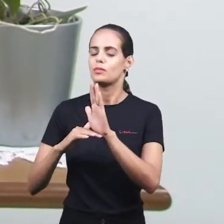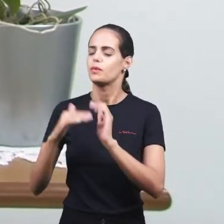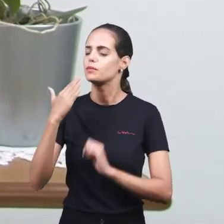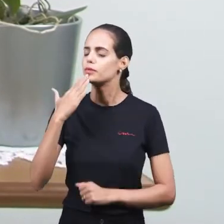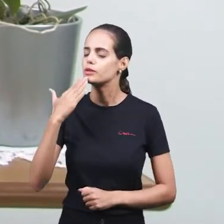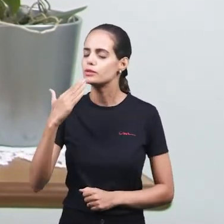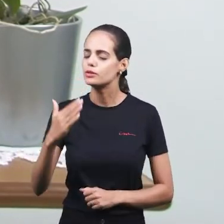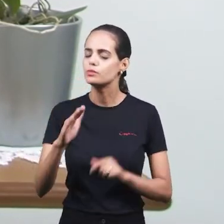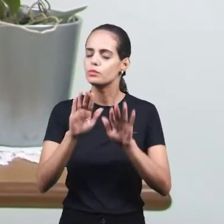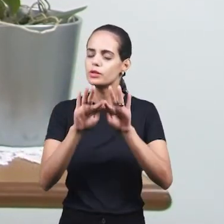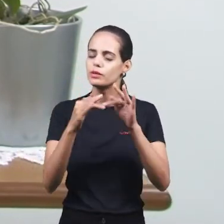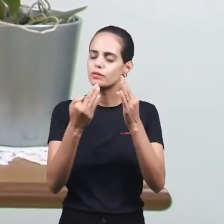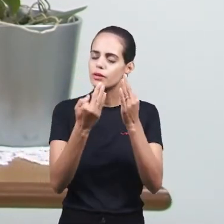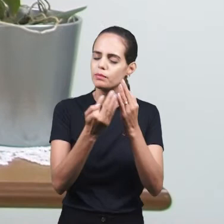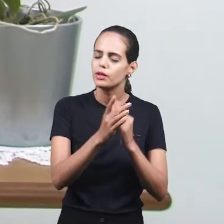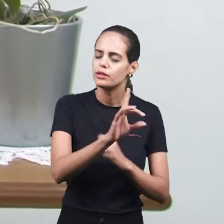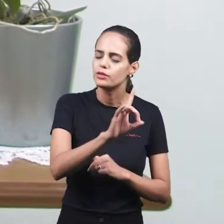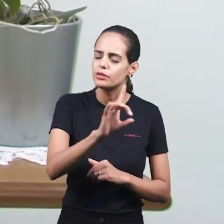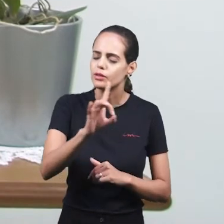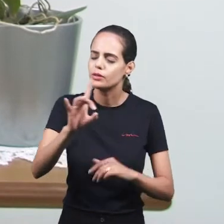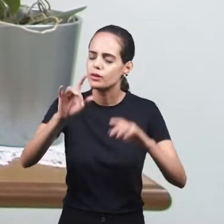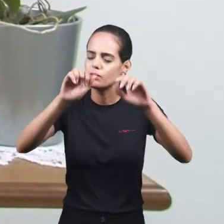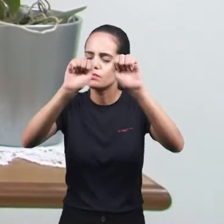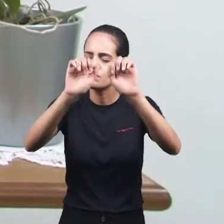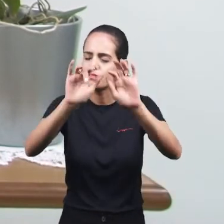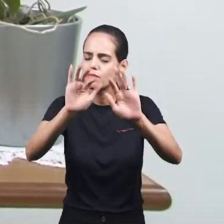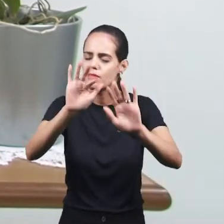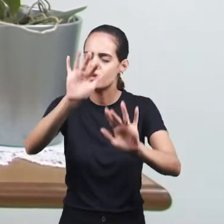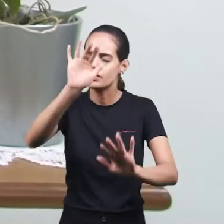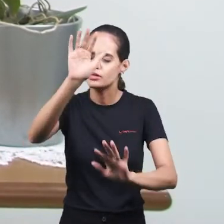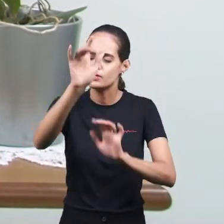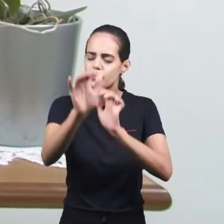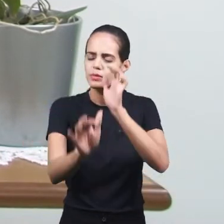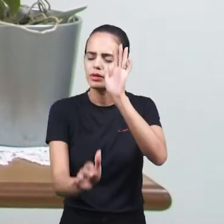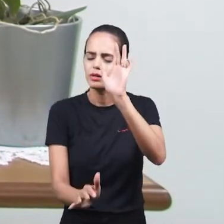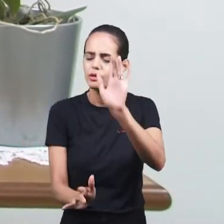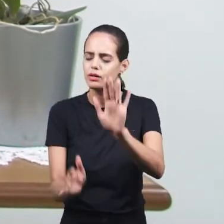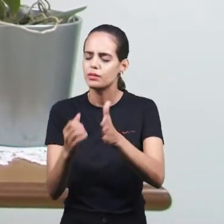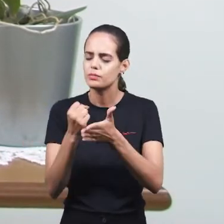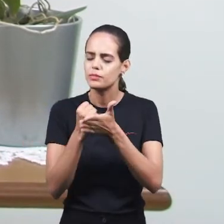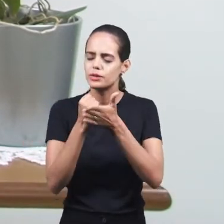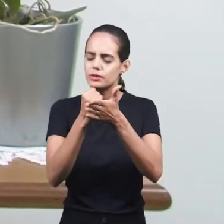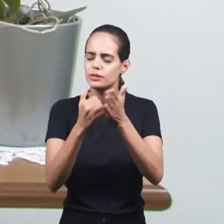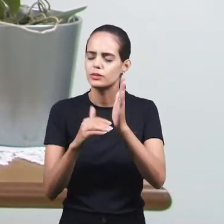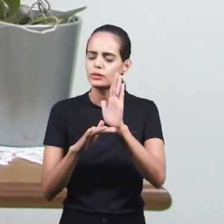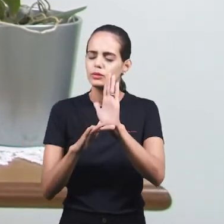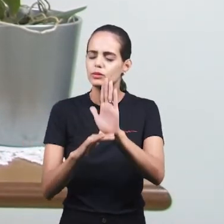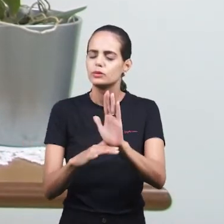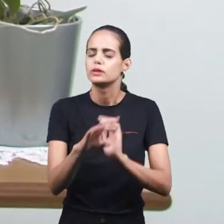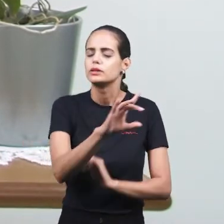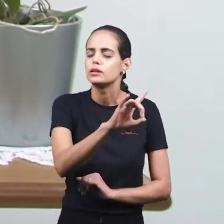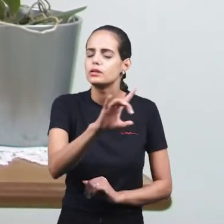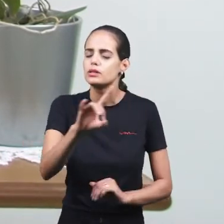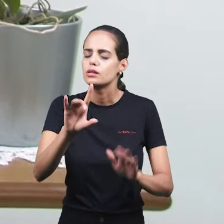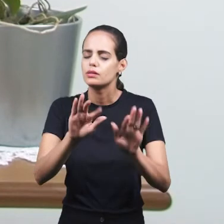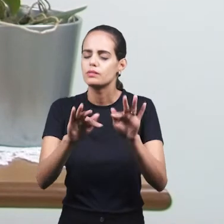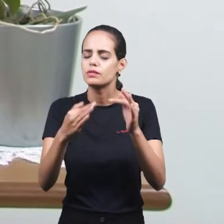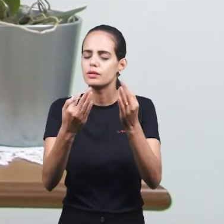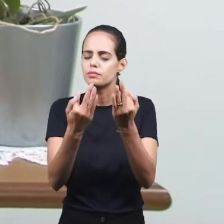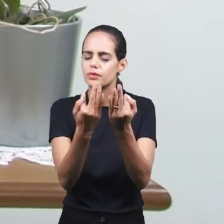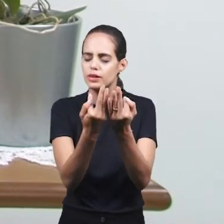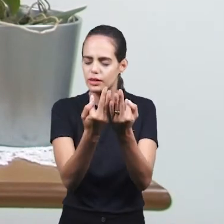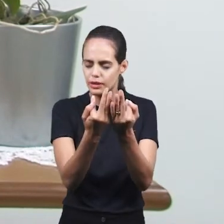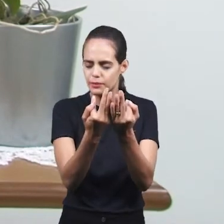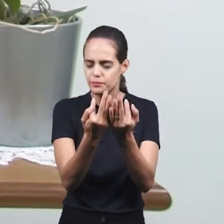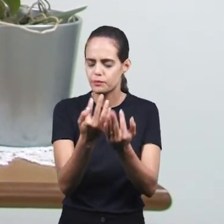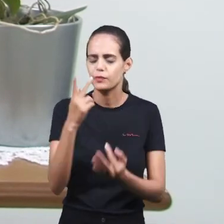дома, за семьи, Господь, излей Твое благословение. Пошли помощь каждой семье, Позволь, Господи,